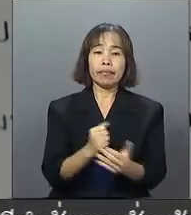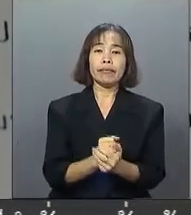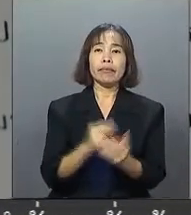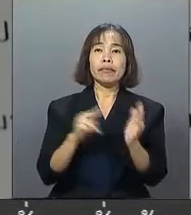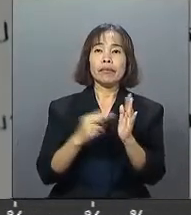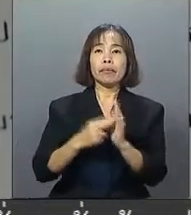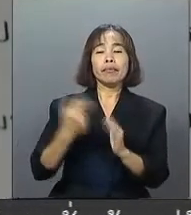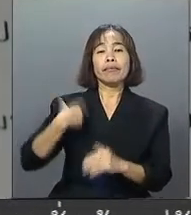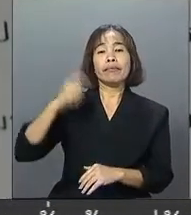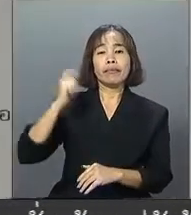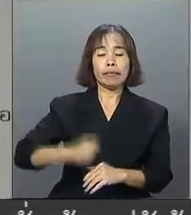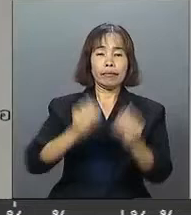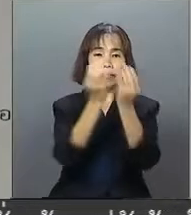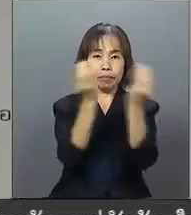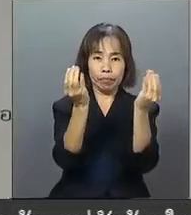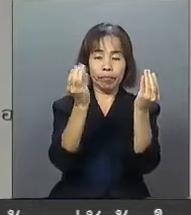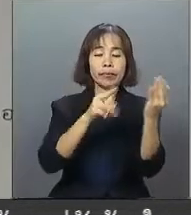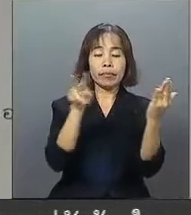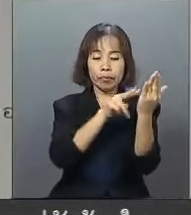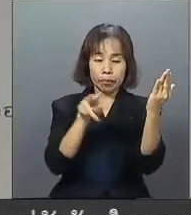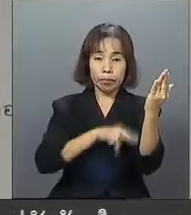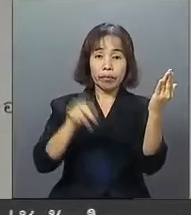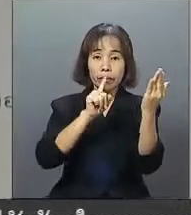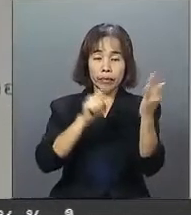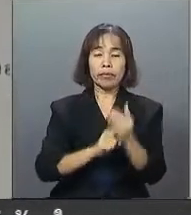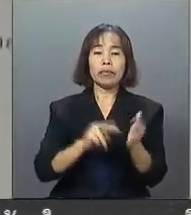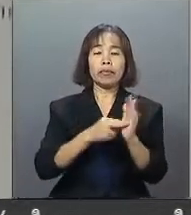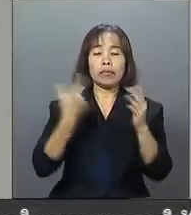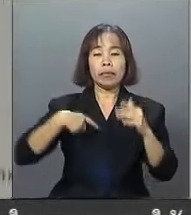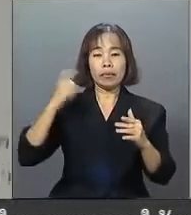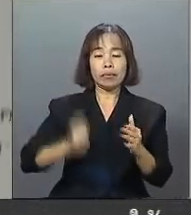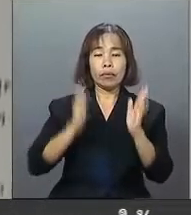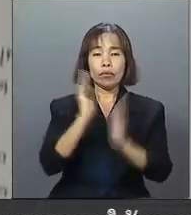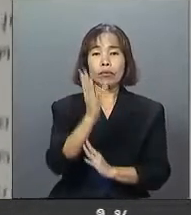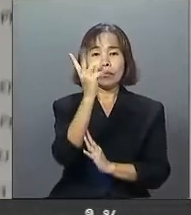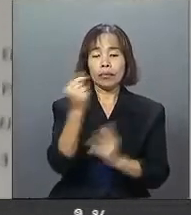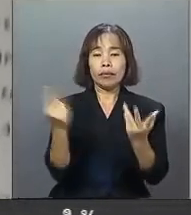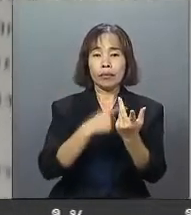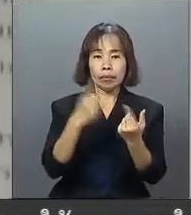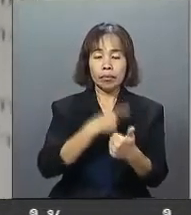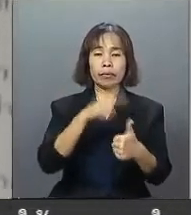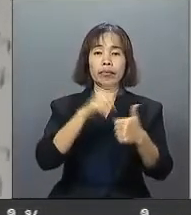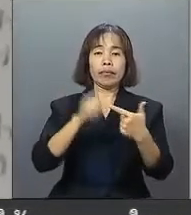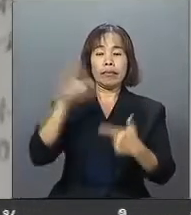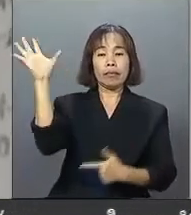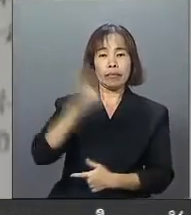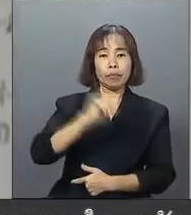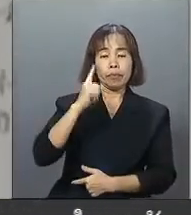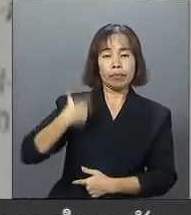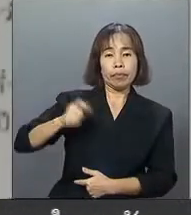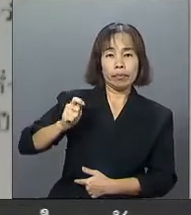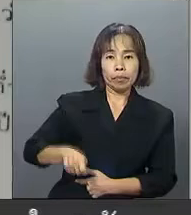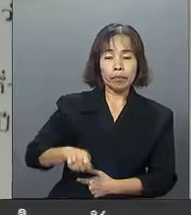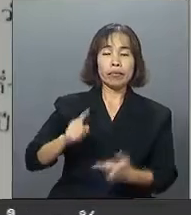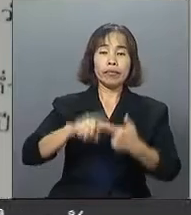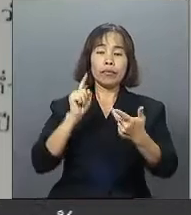มนูญโดยเนื้อหาประกอบด้วยองค์ประกอบของศาลรัฐธรรมนูญการได้มาซึ่งตุลาการและวิธีการพิจารณาค